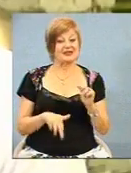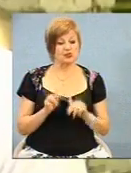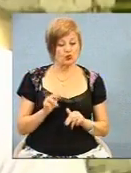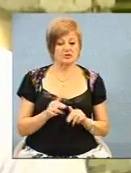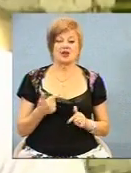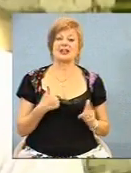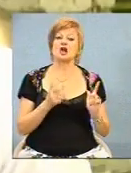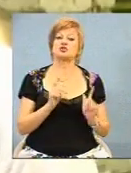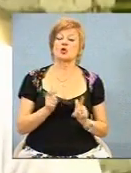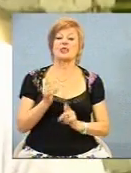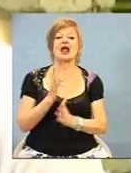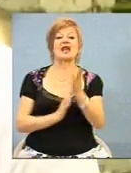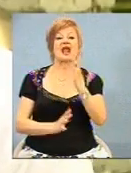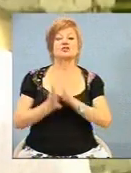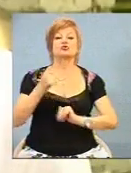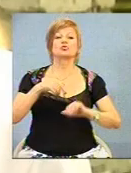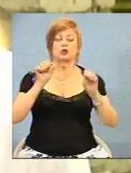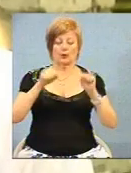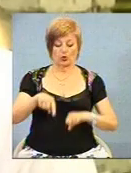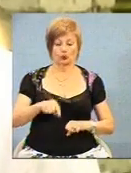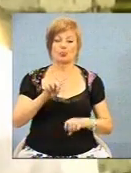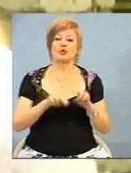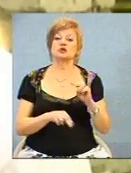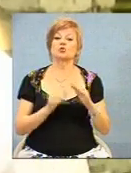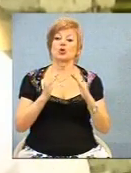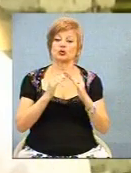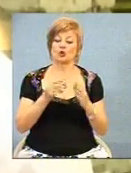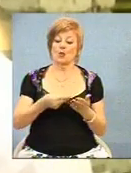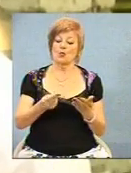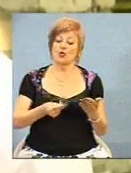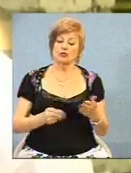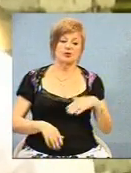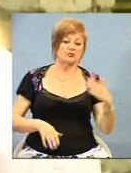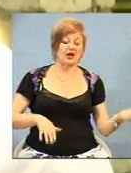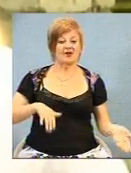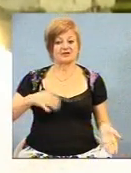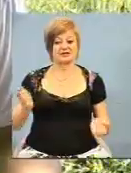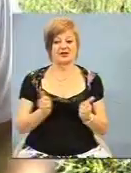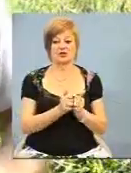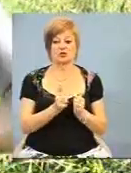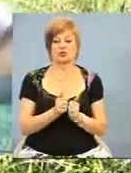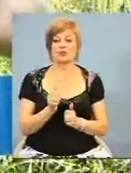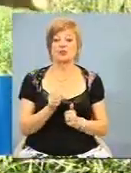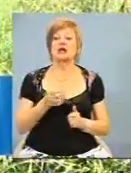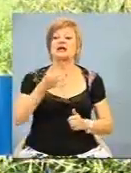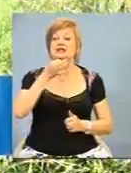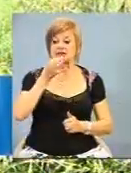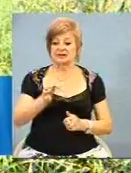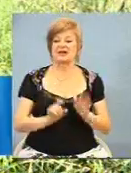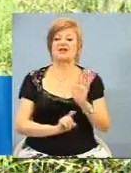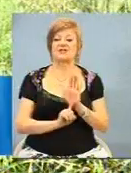согласовував з лісничеством, що я можу побудувати тут дом. Підписували сусіди справа, слева і лісничество. Сказали, для початку